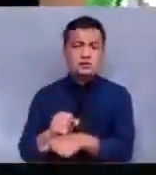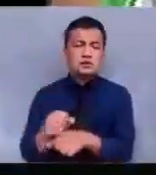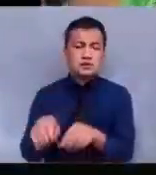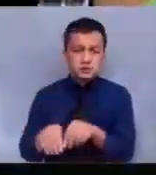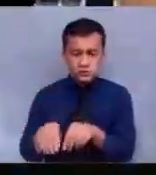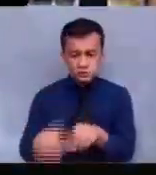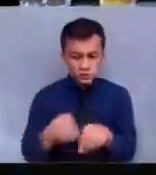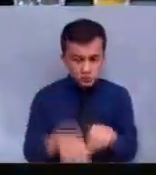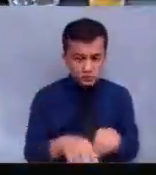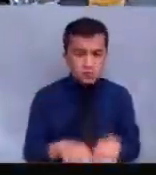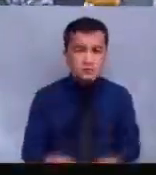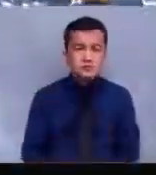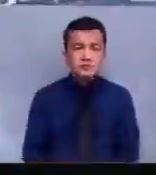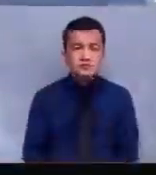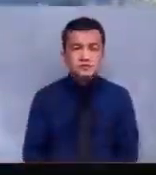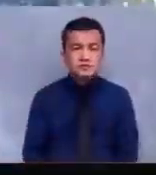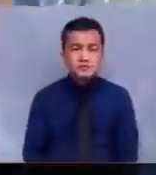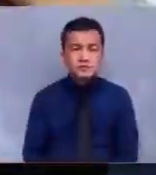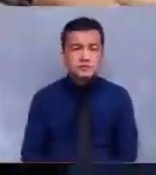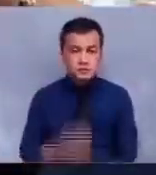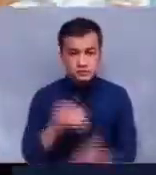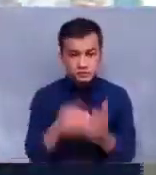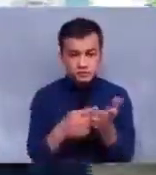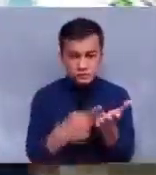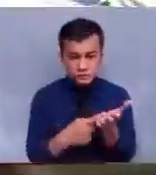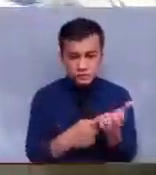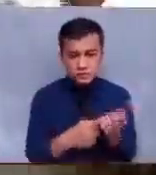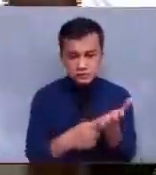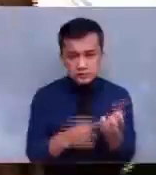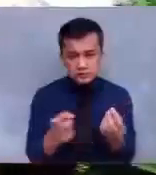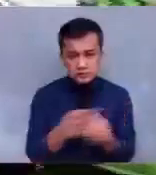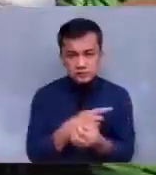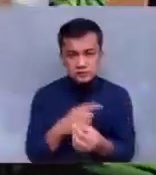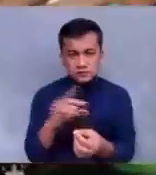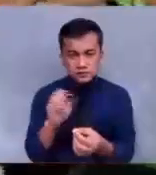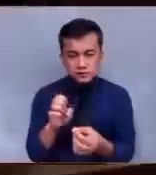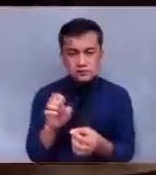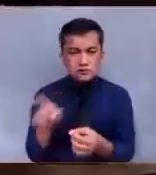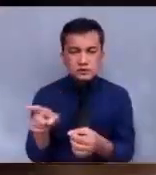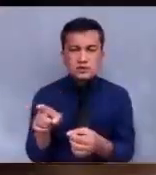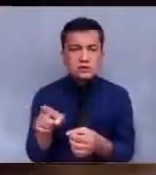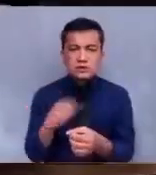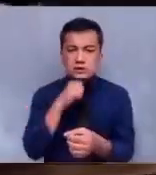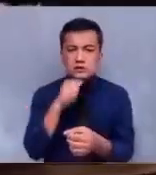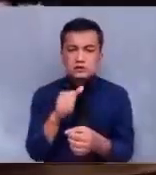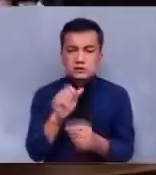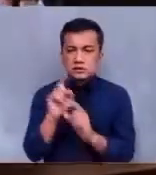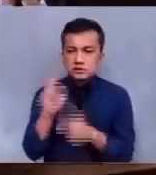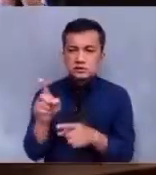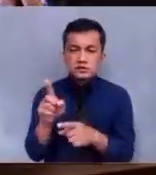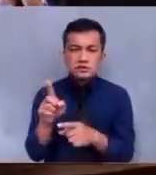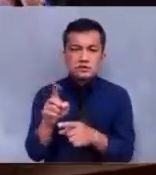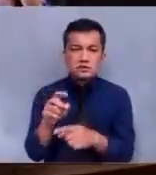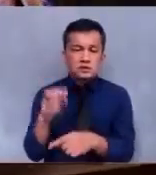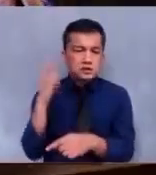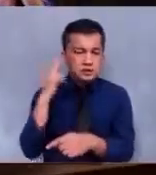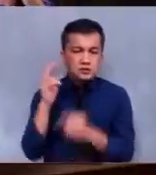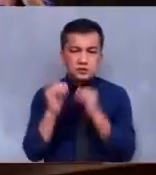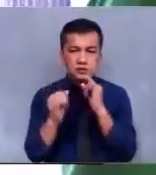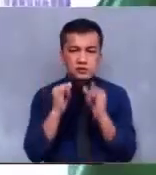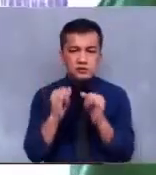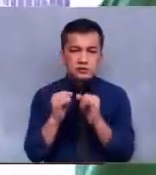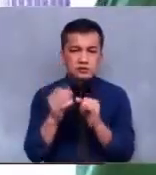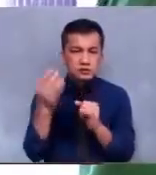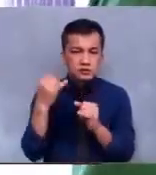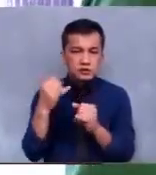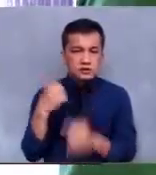Sa gitna naman ng mainit na diskusyon sa disqualification case niya, hindi nakasipot sa isang radio interview si dating